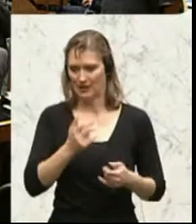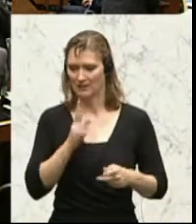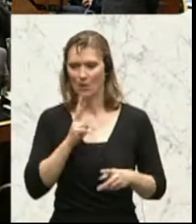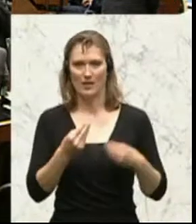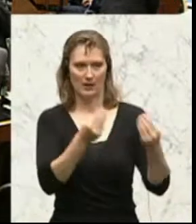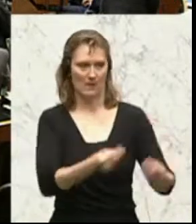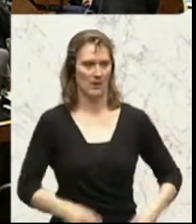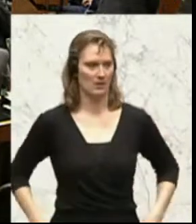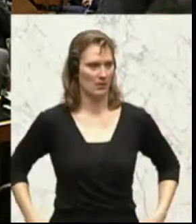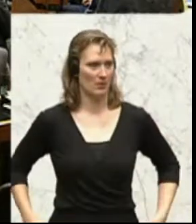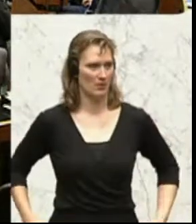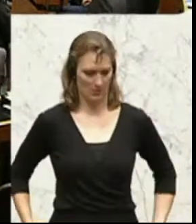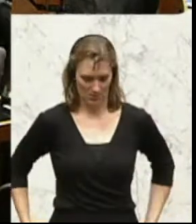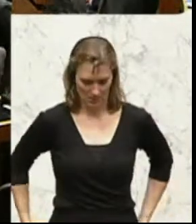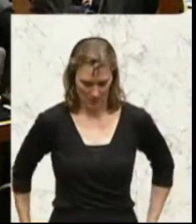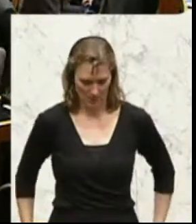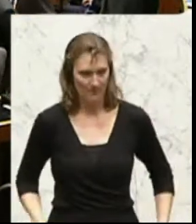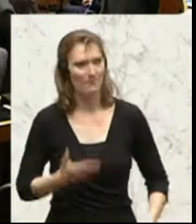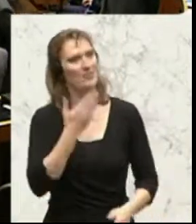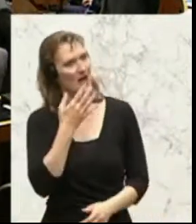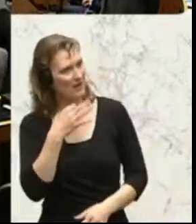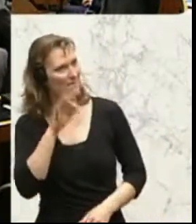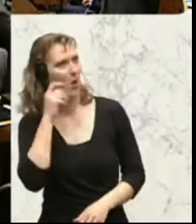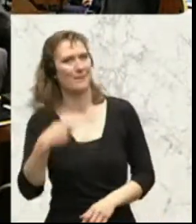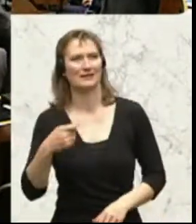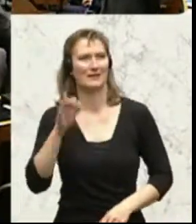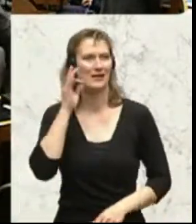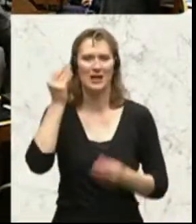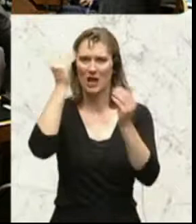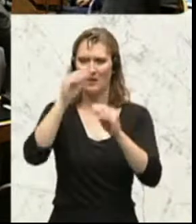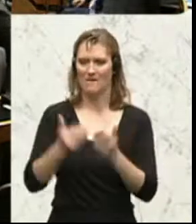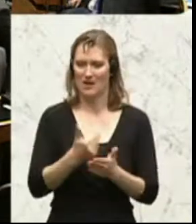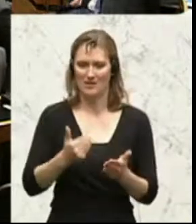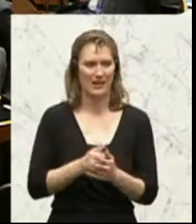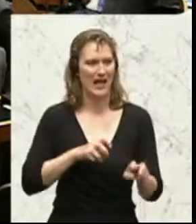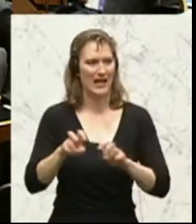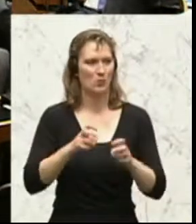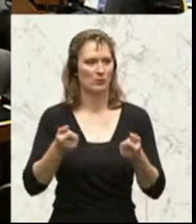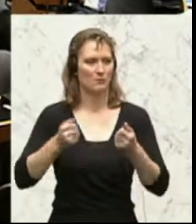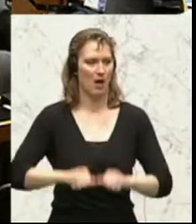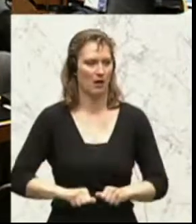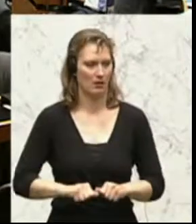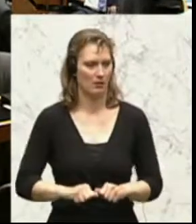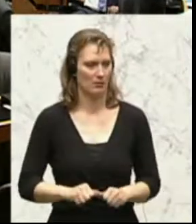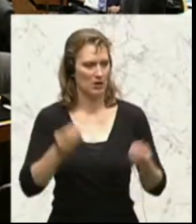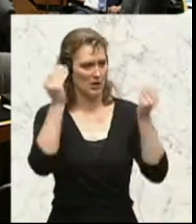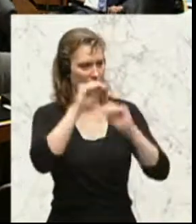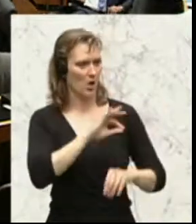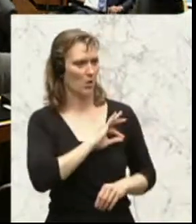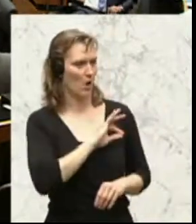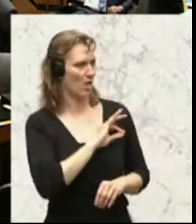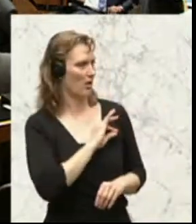an den Nationalrat ergehen werde. Katrin Nachbauer, Klubobfrau des Team Stronach, mit der Begründung. Sehr geehrte Kollegen im Hohen